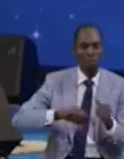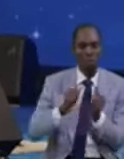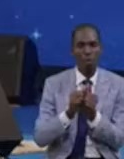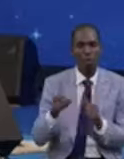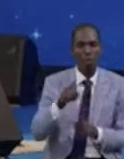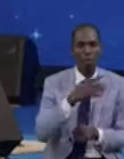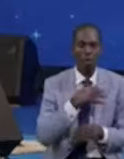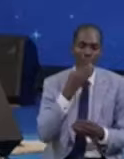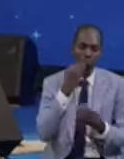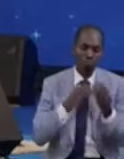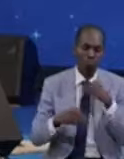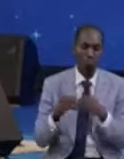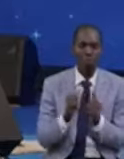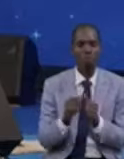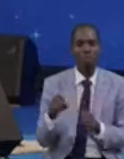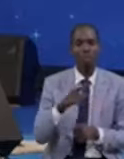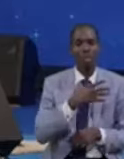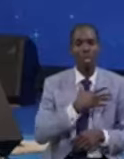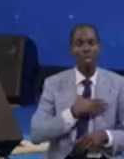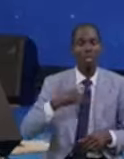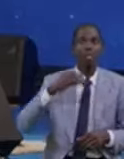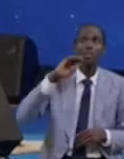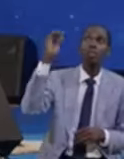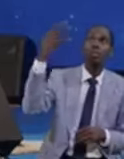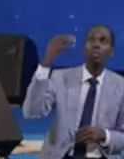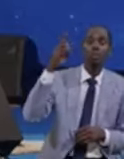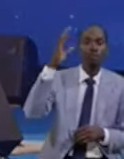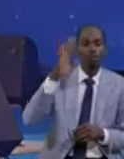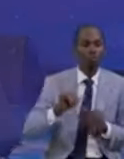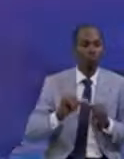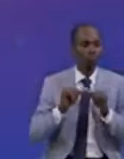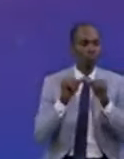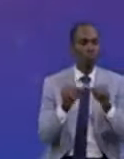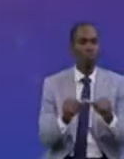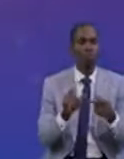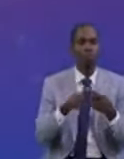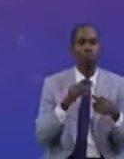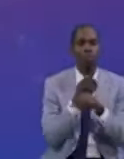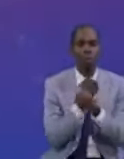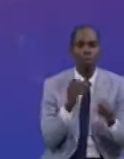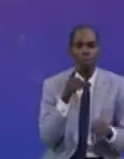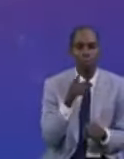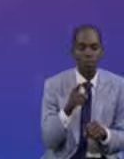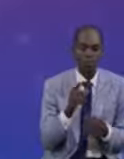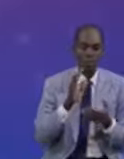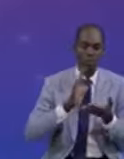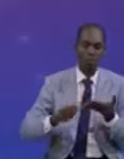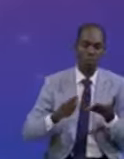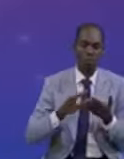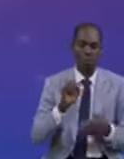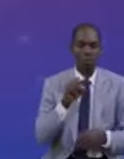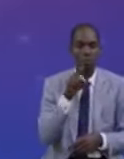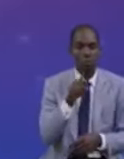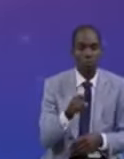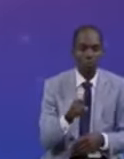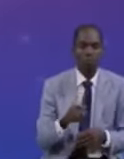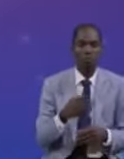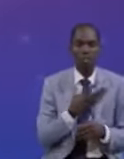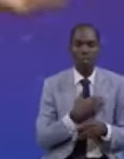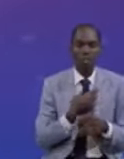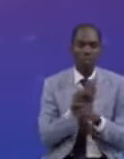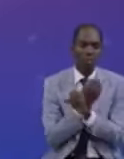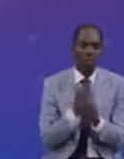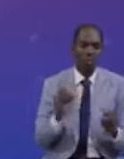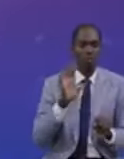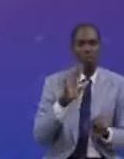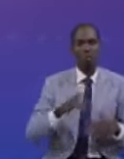lui et la grâce de Dieu va plus loin elle te sauve elle te pardonne elle te rachète rachète ta vie